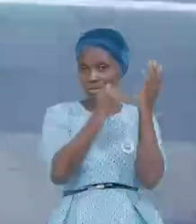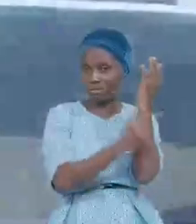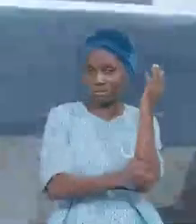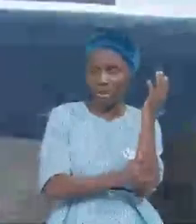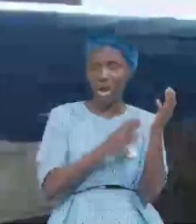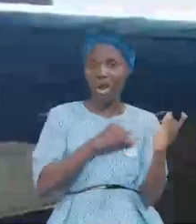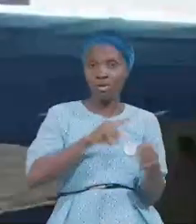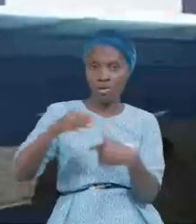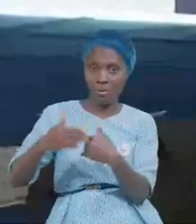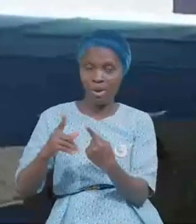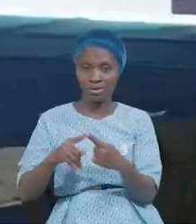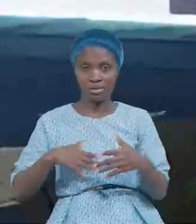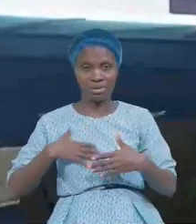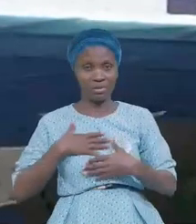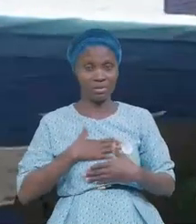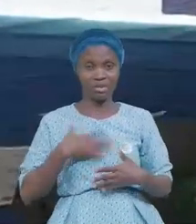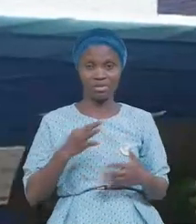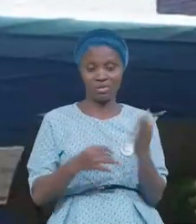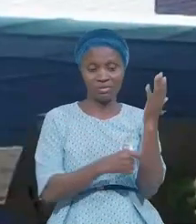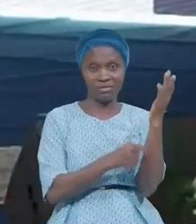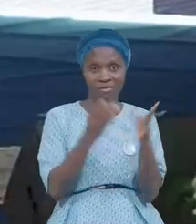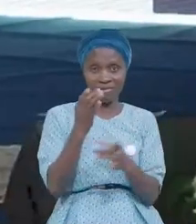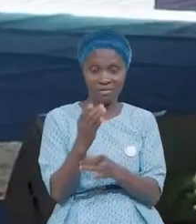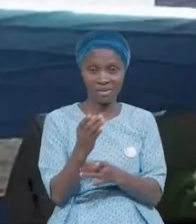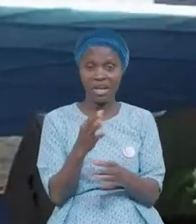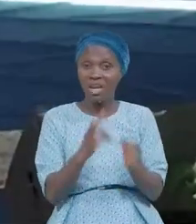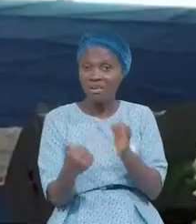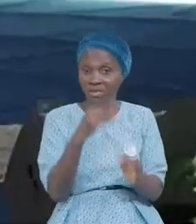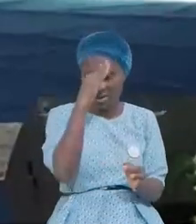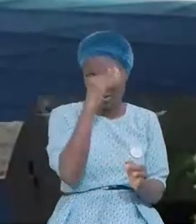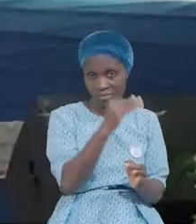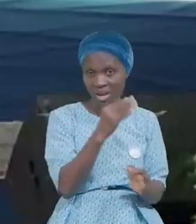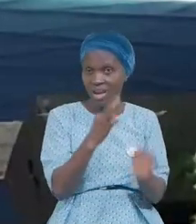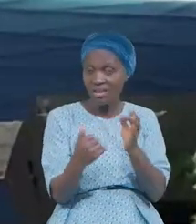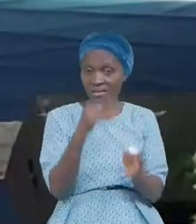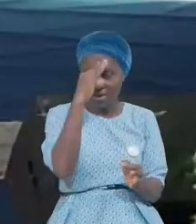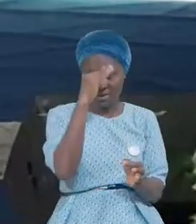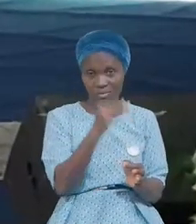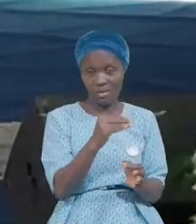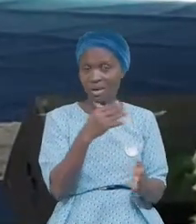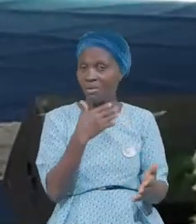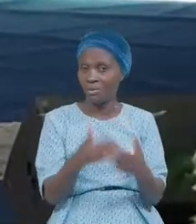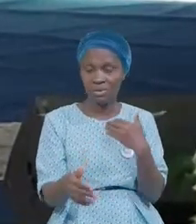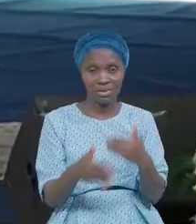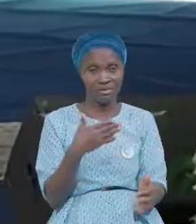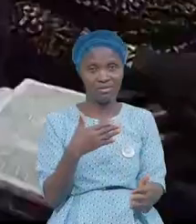Égypte, pour retourner dans les plaisirs de la chair. Si quelqu'un, quel que soit